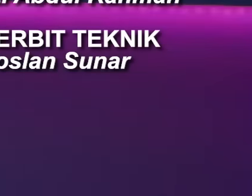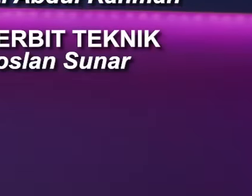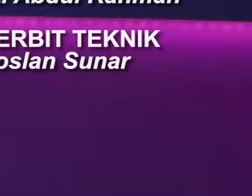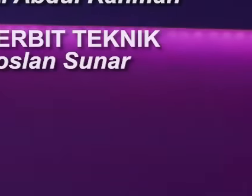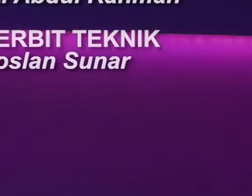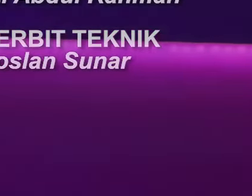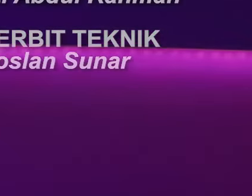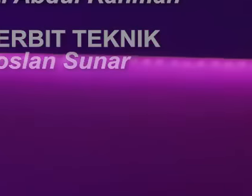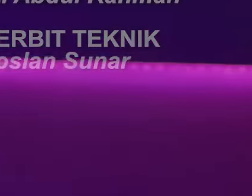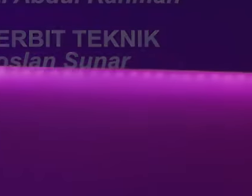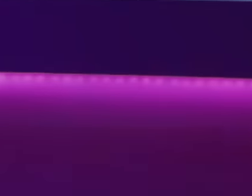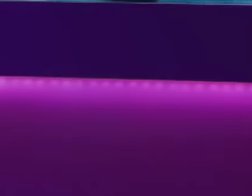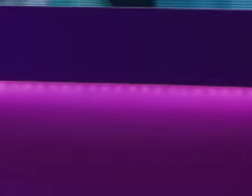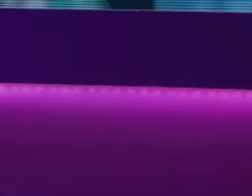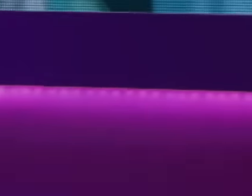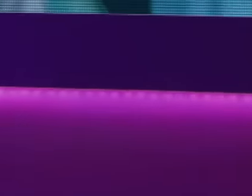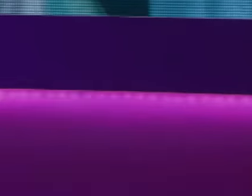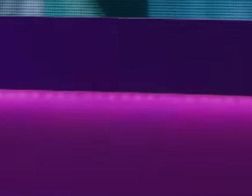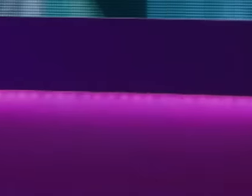Allahumma dhakkirna